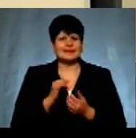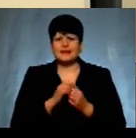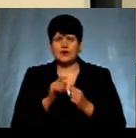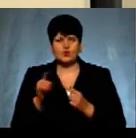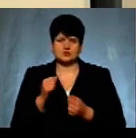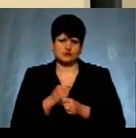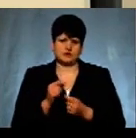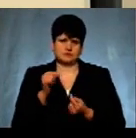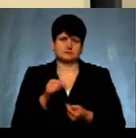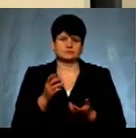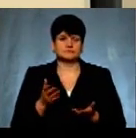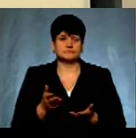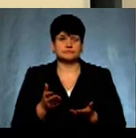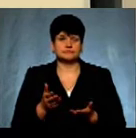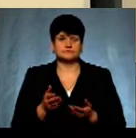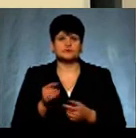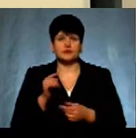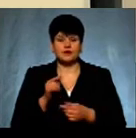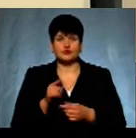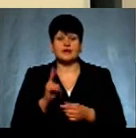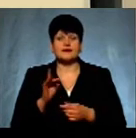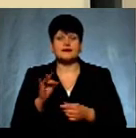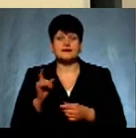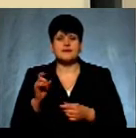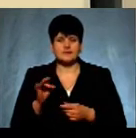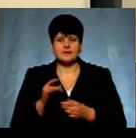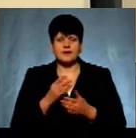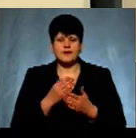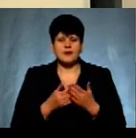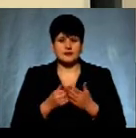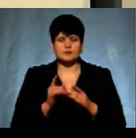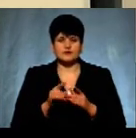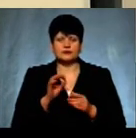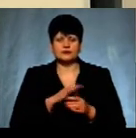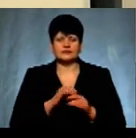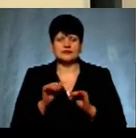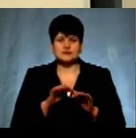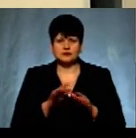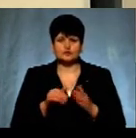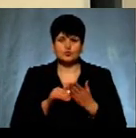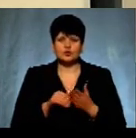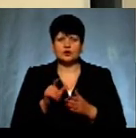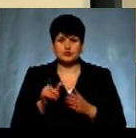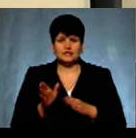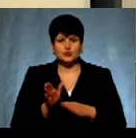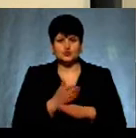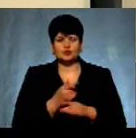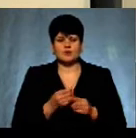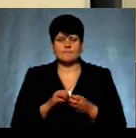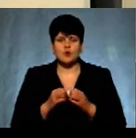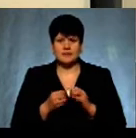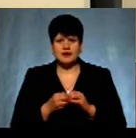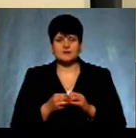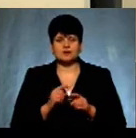може підійти. І той кар'єрний радник, він повинен вживати такі заходи, які би допомогти людині усунути ці проблеми для того,